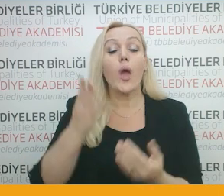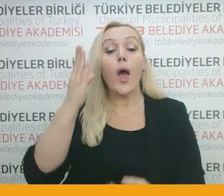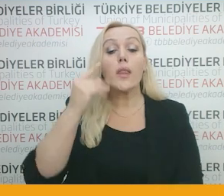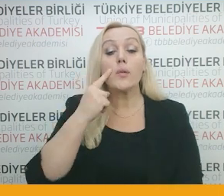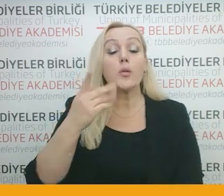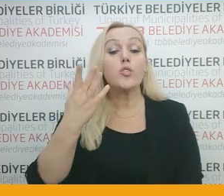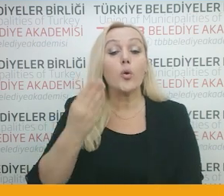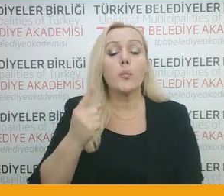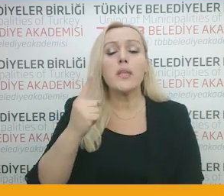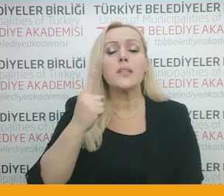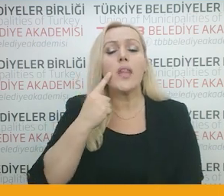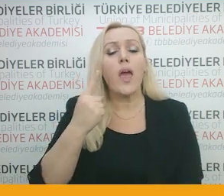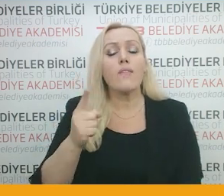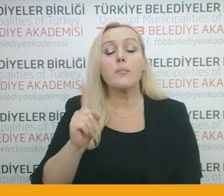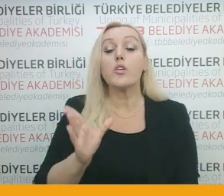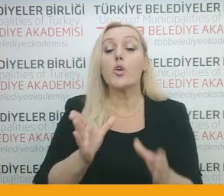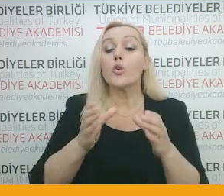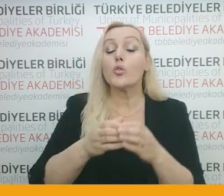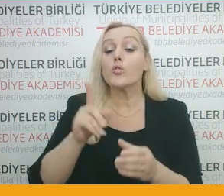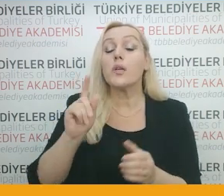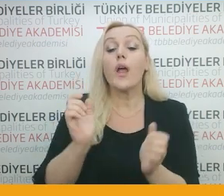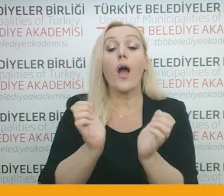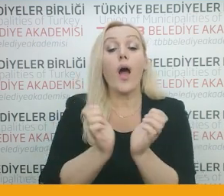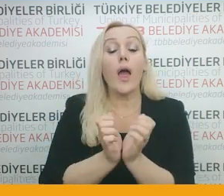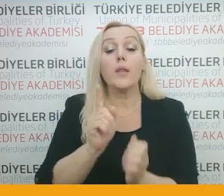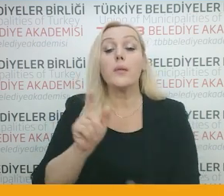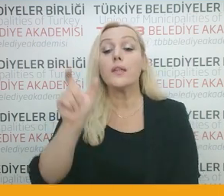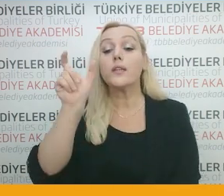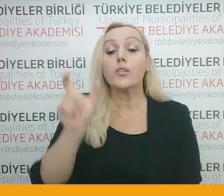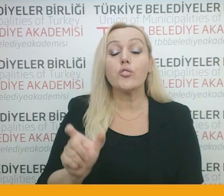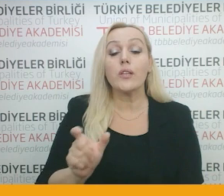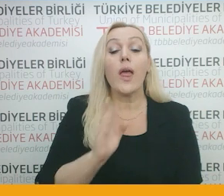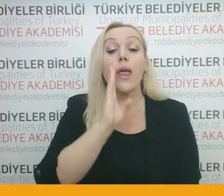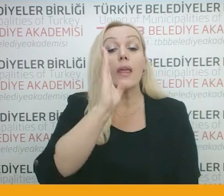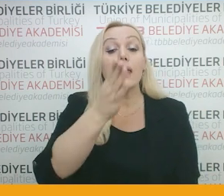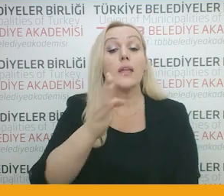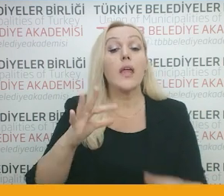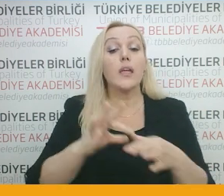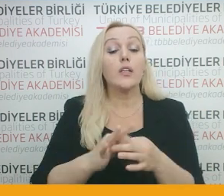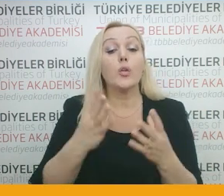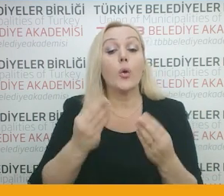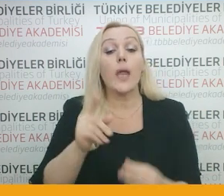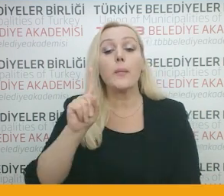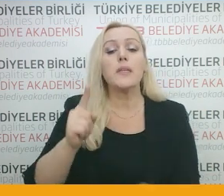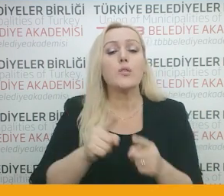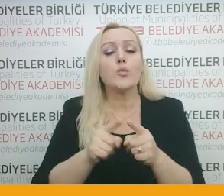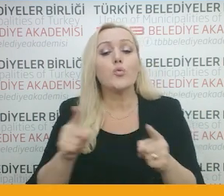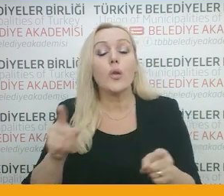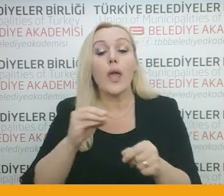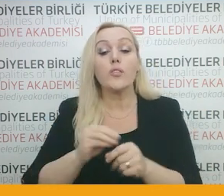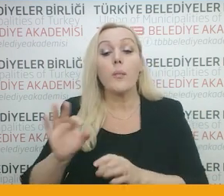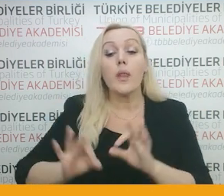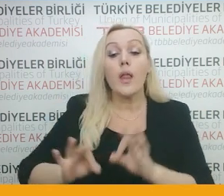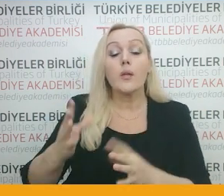olursak bir devletin, bir kuruluşun, bir ailenin ya da bir kimsenin ileriye dönük olarak bir süre için